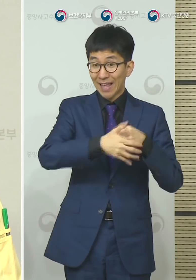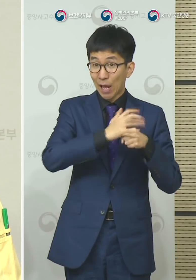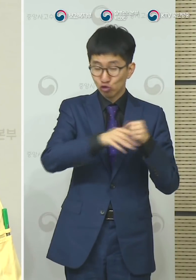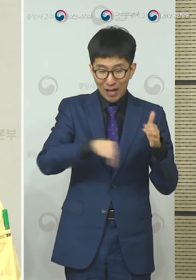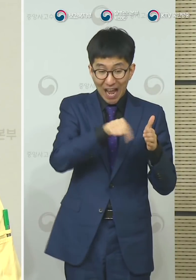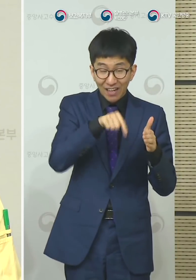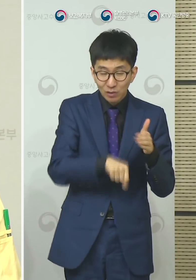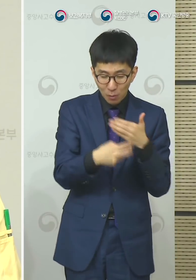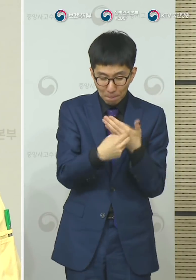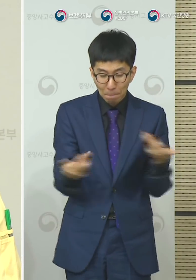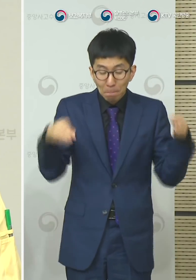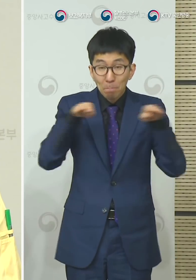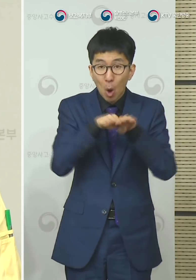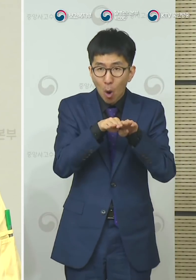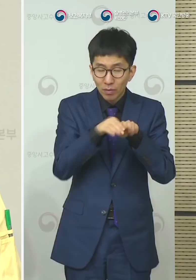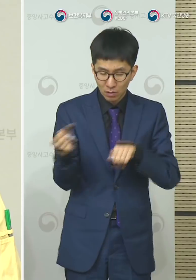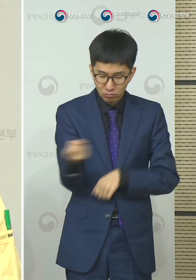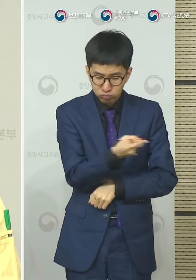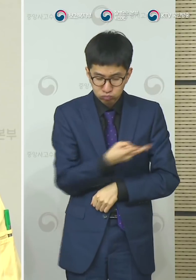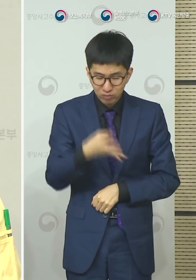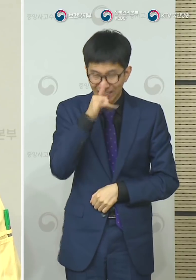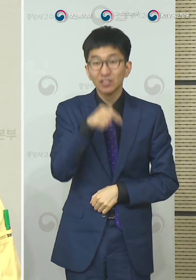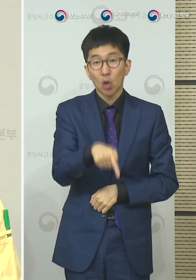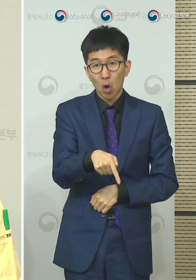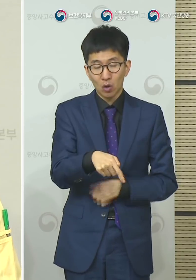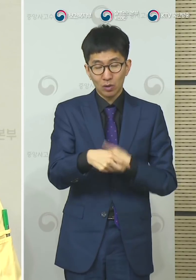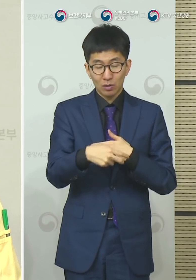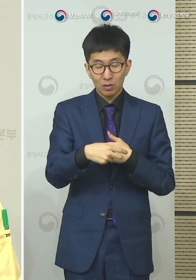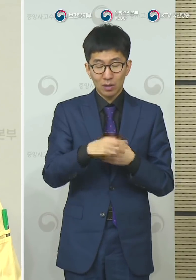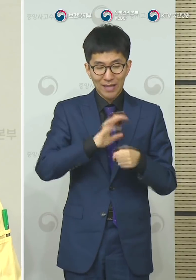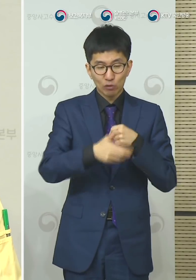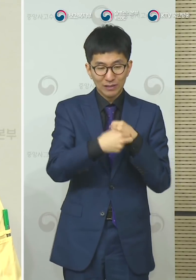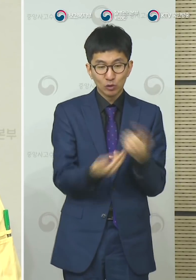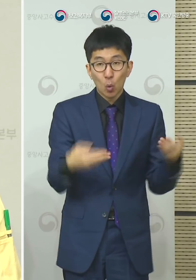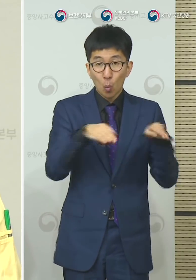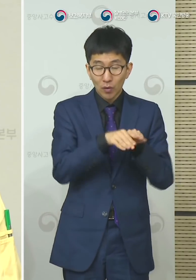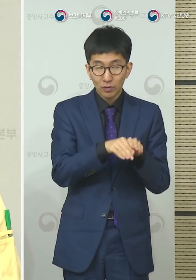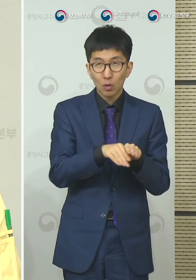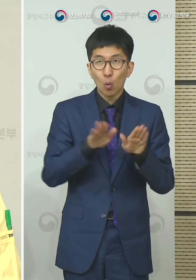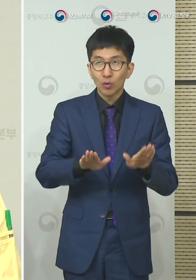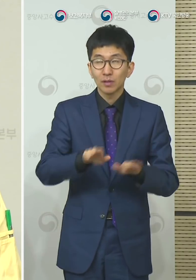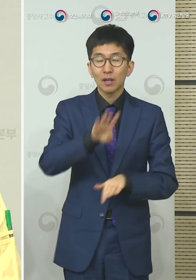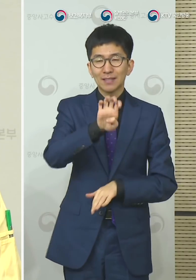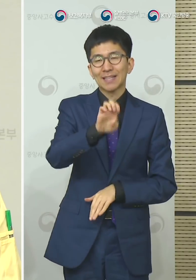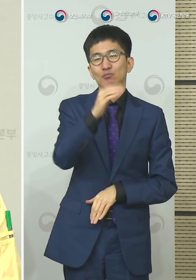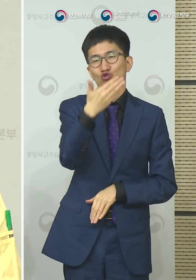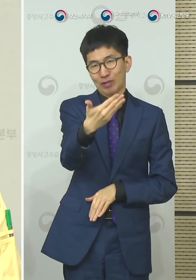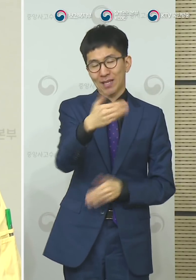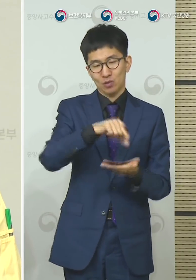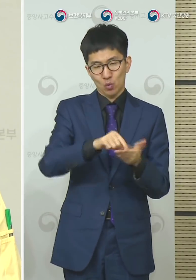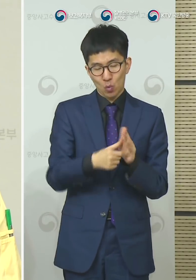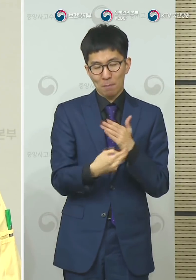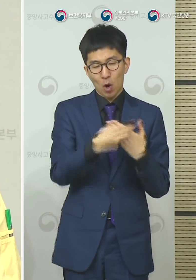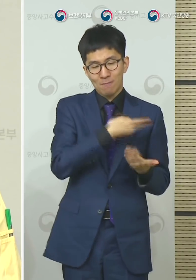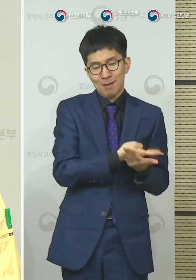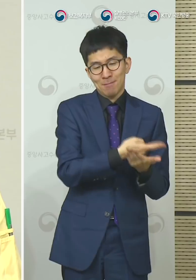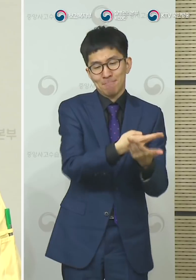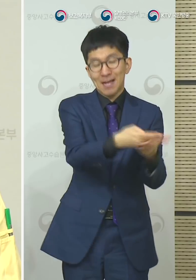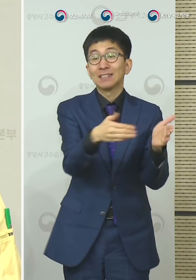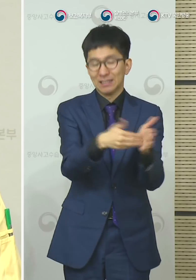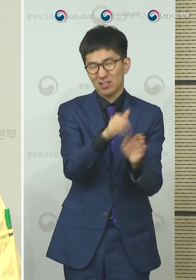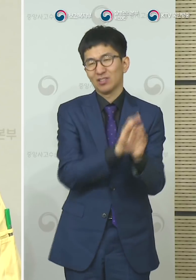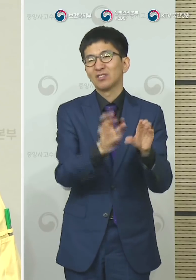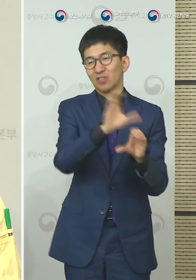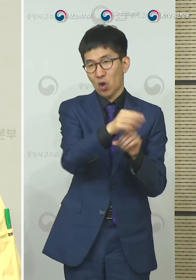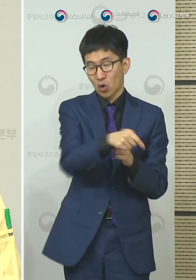내의 의료기관들도 추가로 대구의료원만 하더라도 오늘 49개의 병상을 추가 확보하고 내일